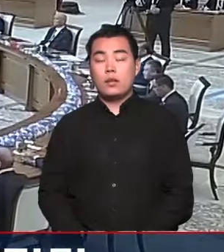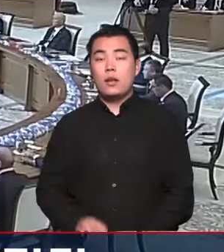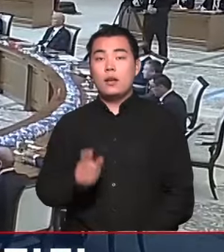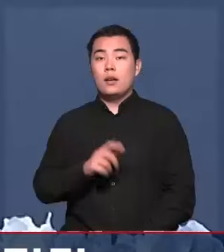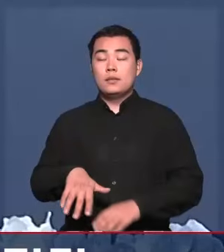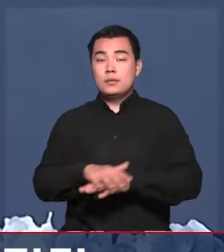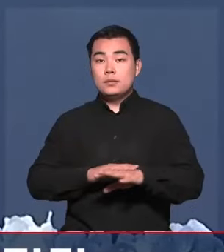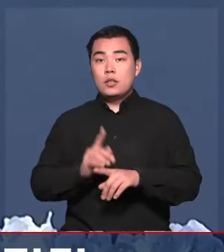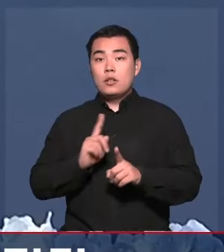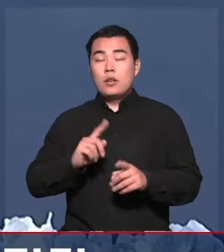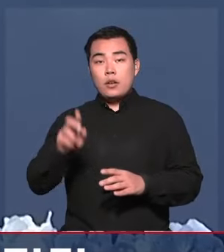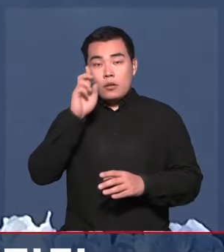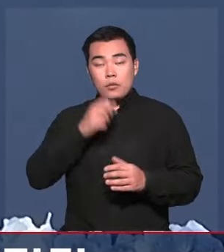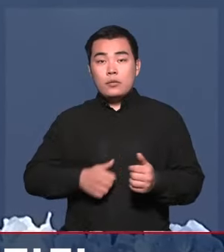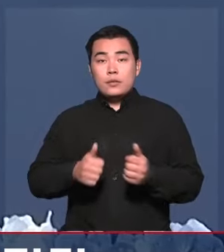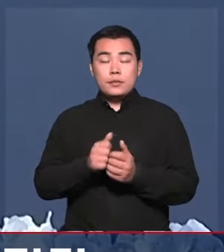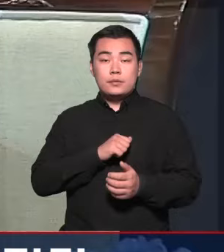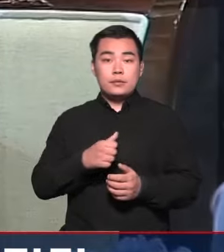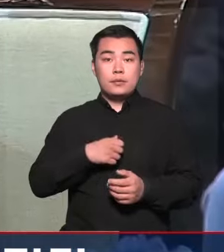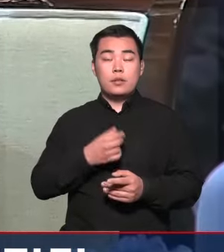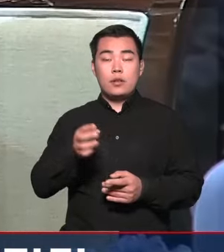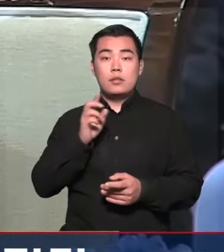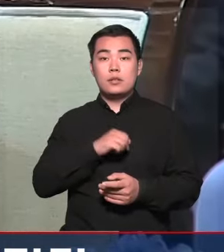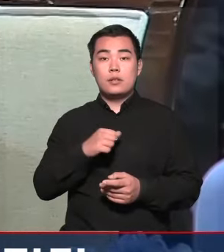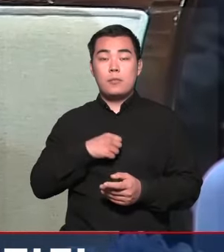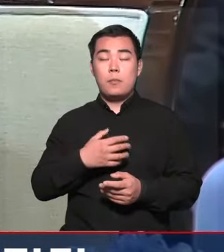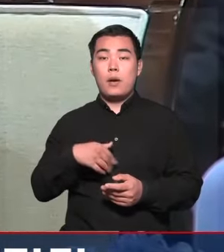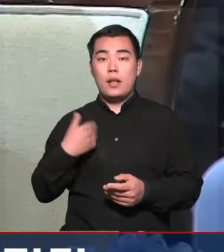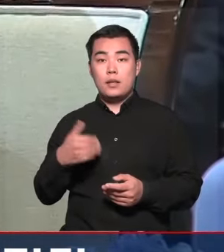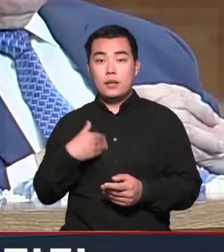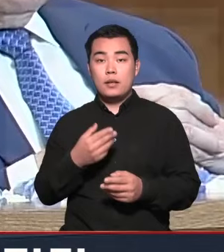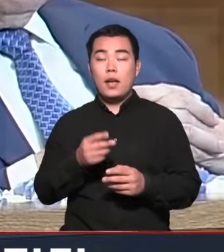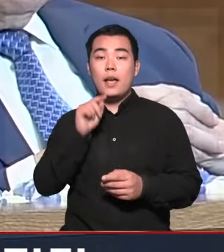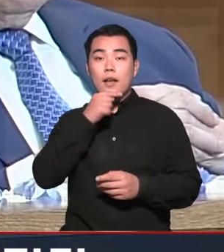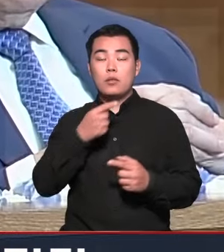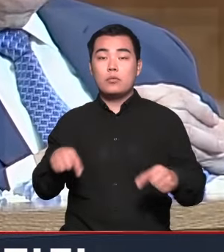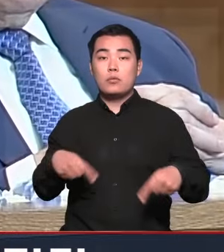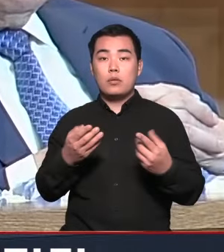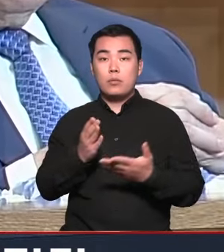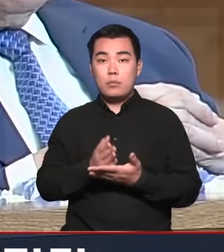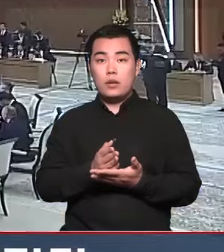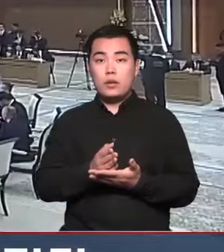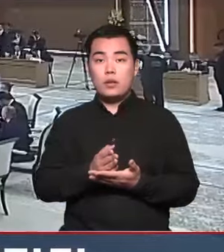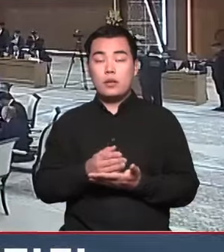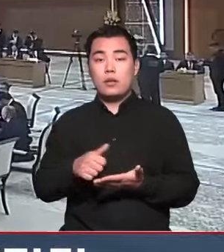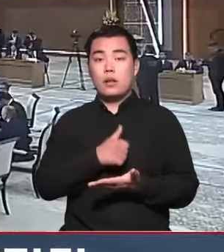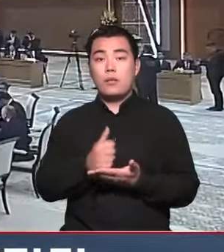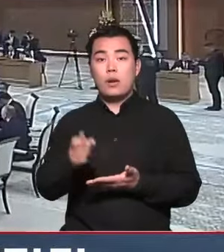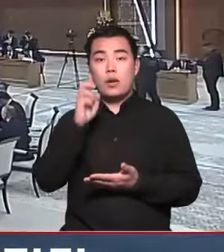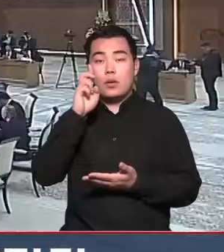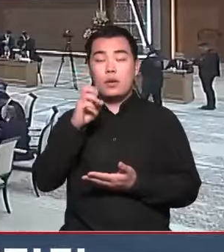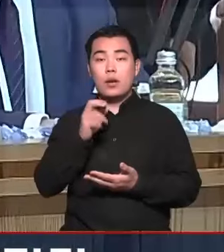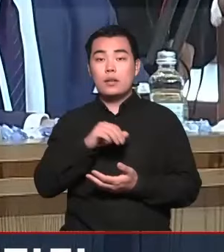болып, жұмылып, ұлт болып ұйысып өткізген саммиттің елімізге берер басты пайдасы экономикалық өсім. Яғни мүше мемлекеттер арасында